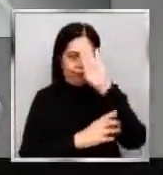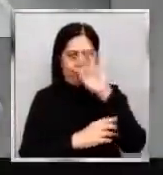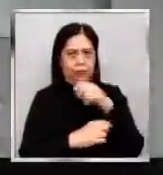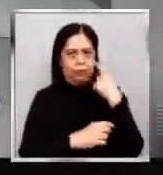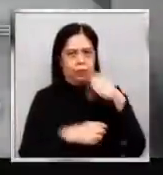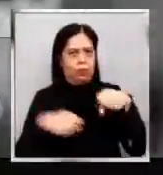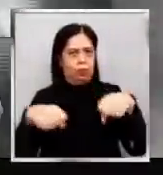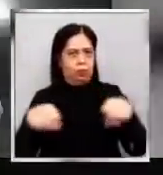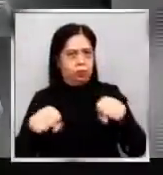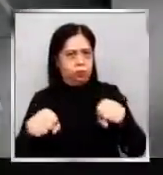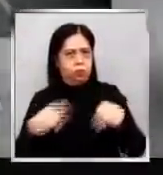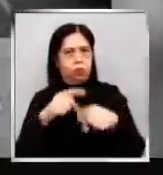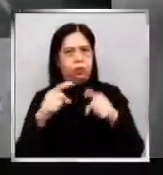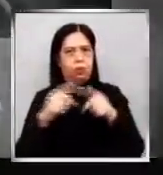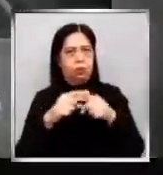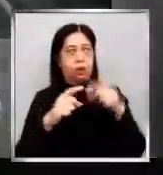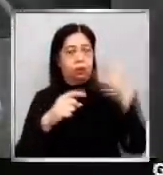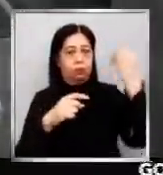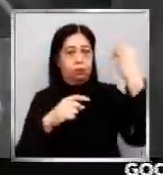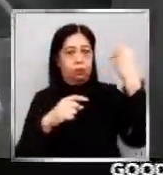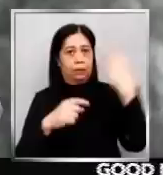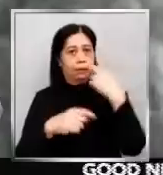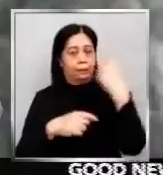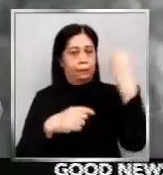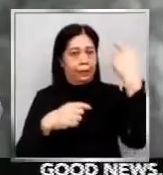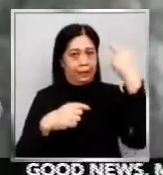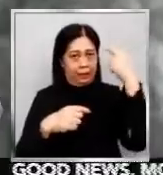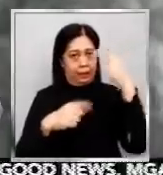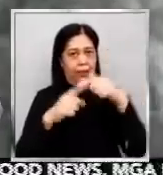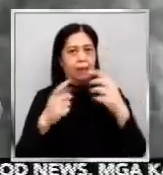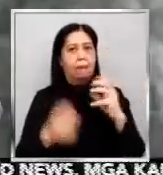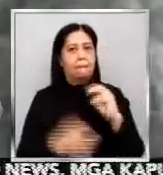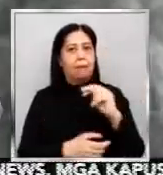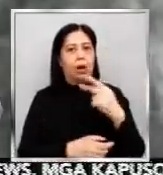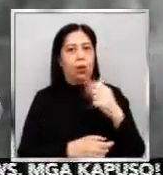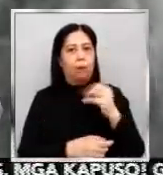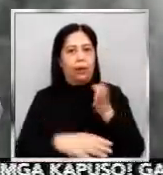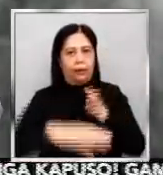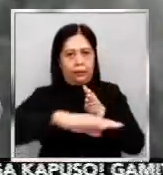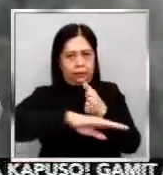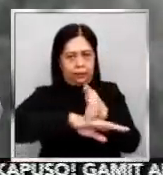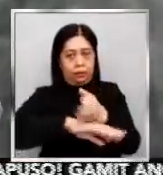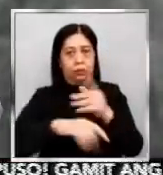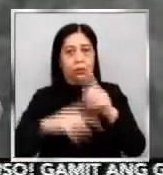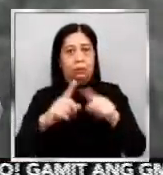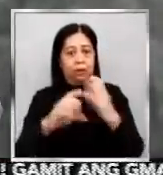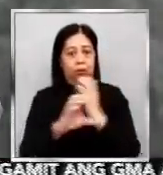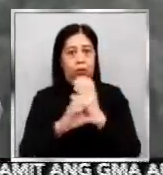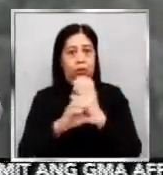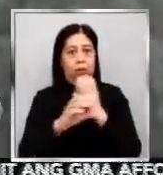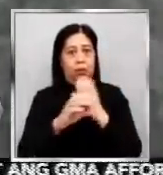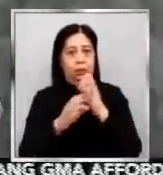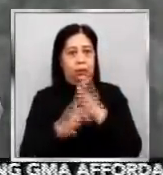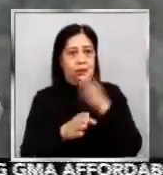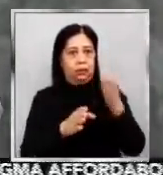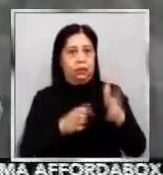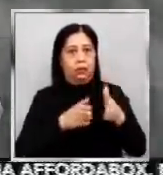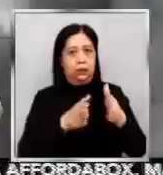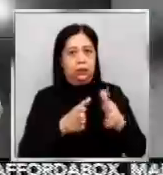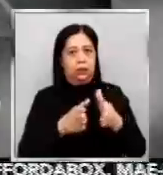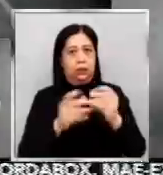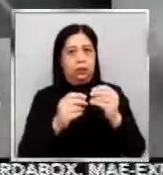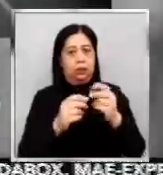nang mag-go signal ang traffic light sa Mangubat intersection. Pero ang kotseng nasa kabilang kalsada nag-beating the red light